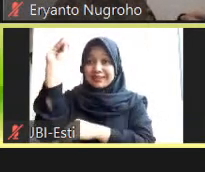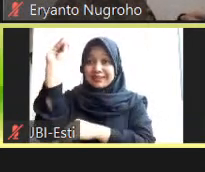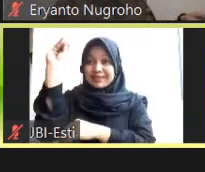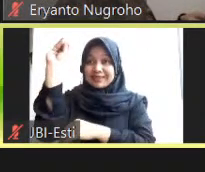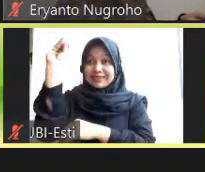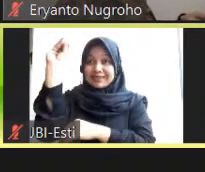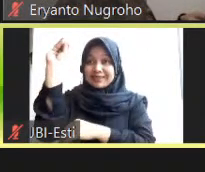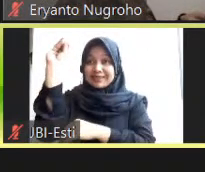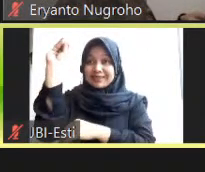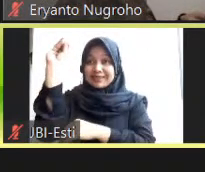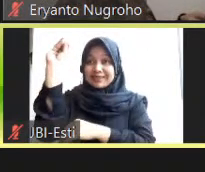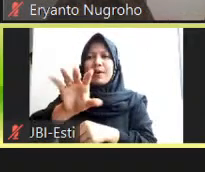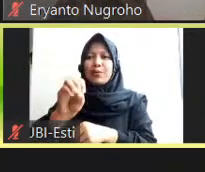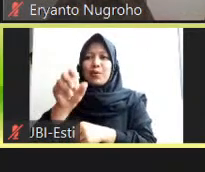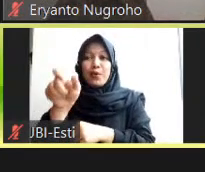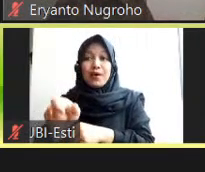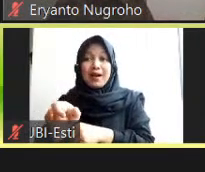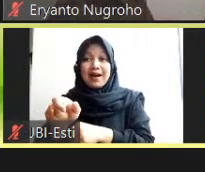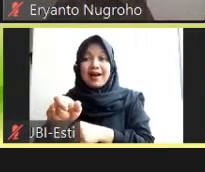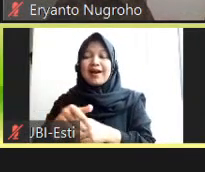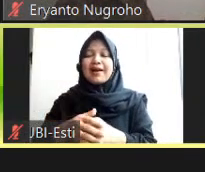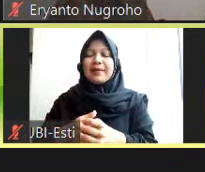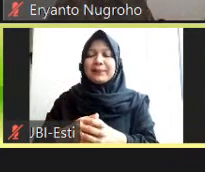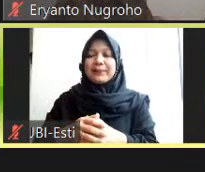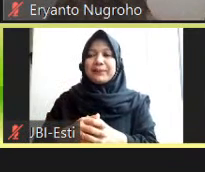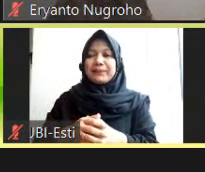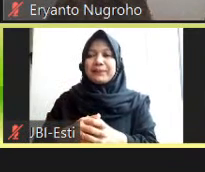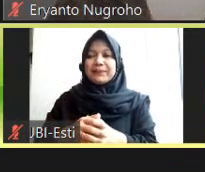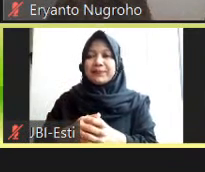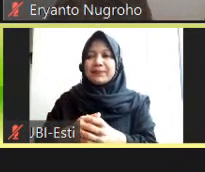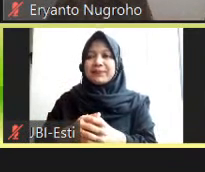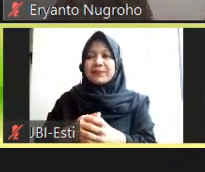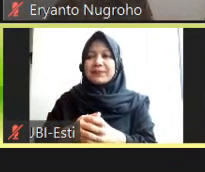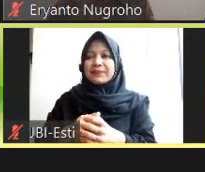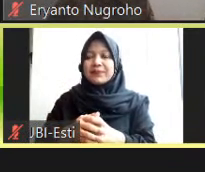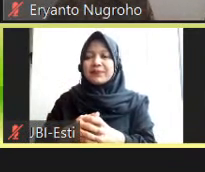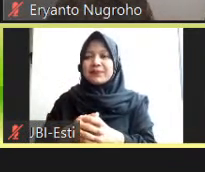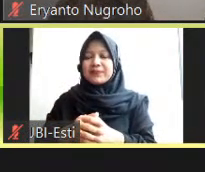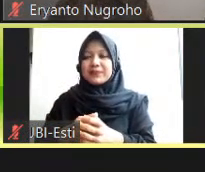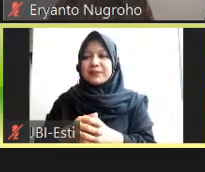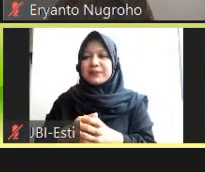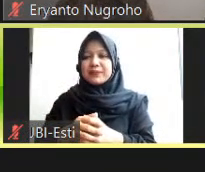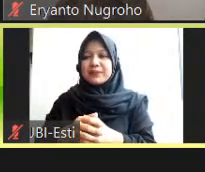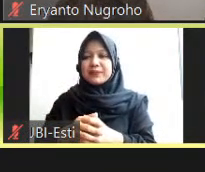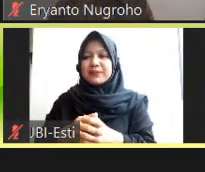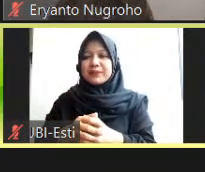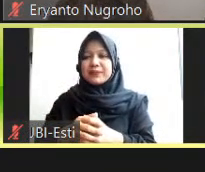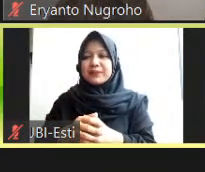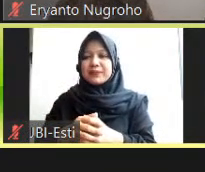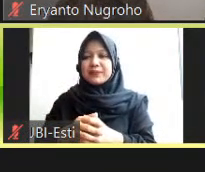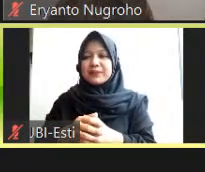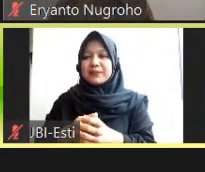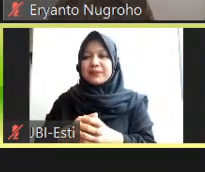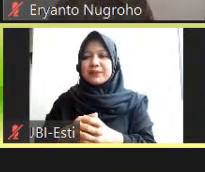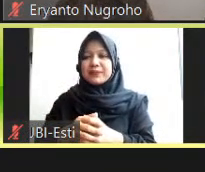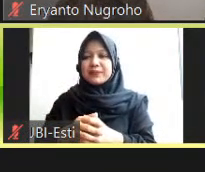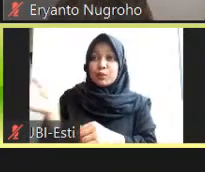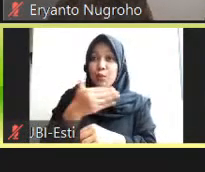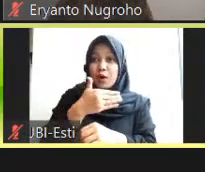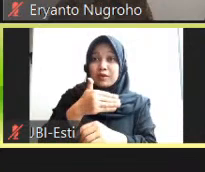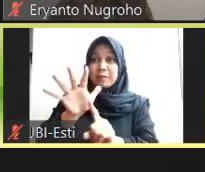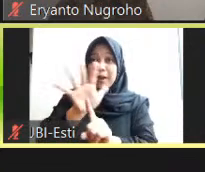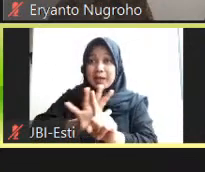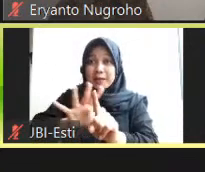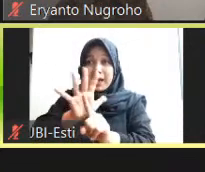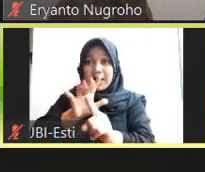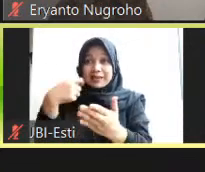gitu. Nah, di situ latar belakang kita enggak semuanya dari mahasiswa hukum, tapi